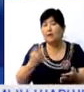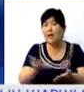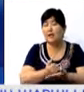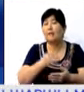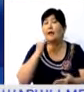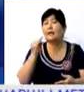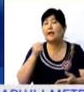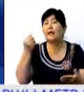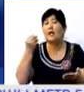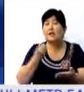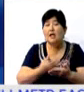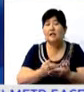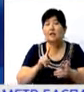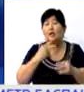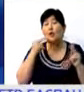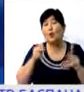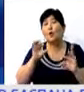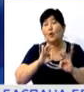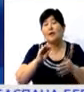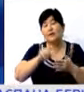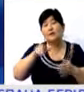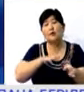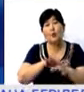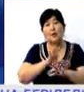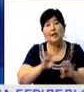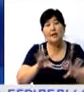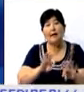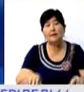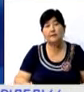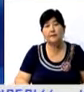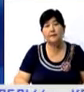жатқан тарихи жәдігерлер куә. Тілші бейнематериалында толығырақ.